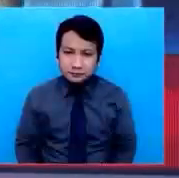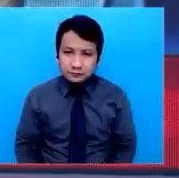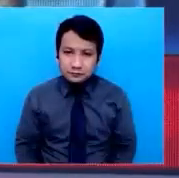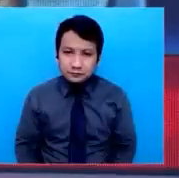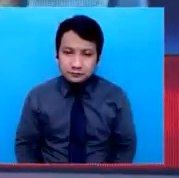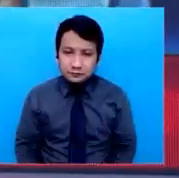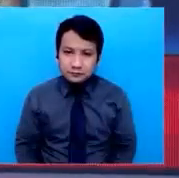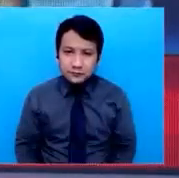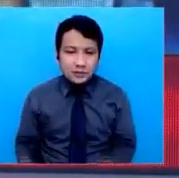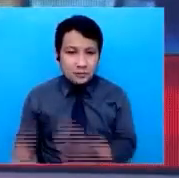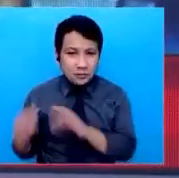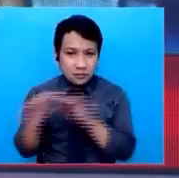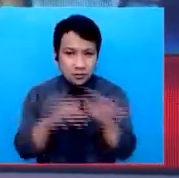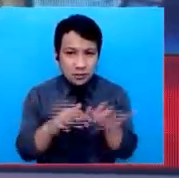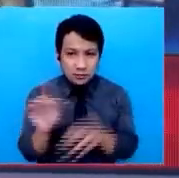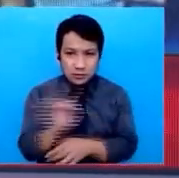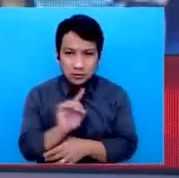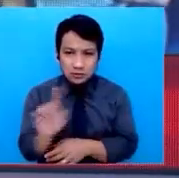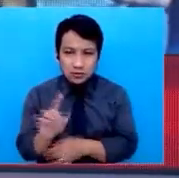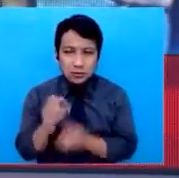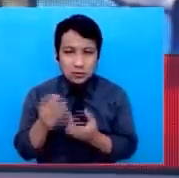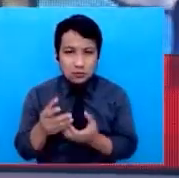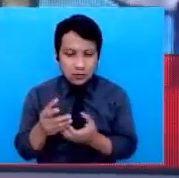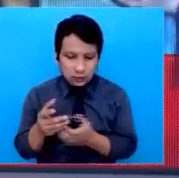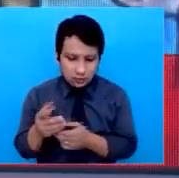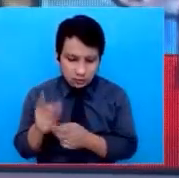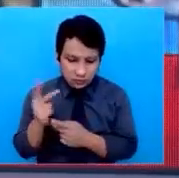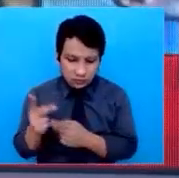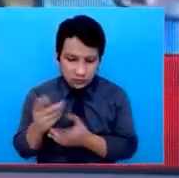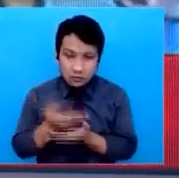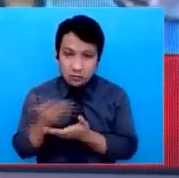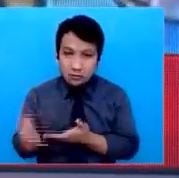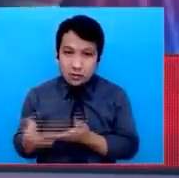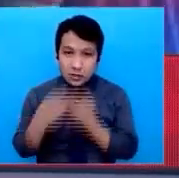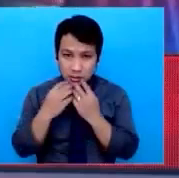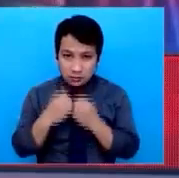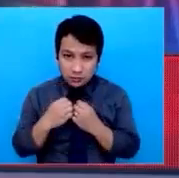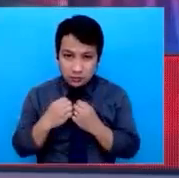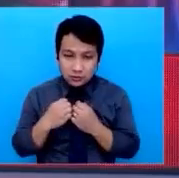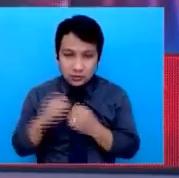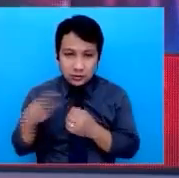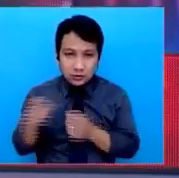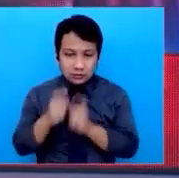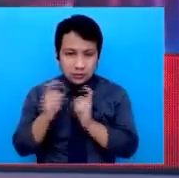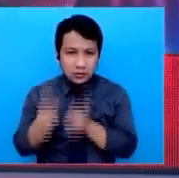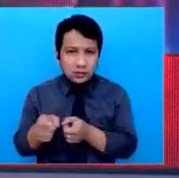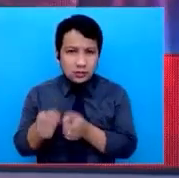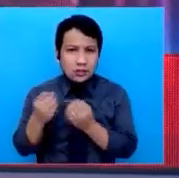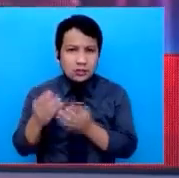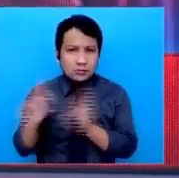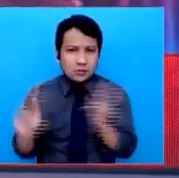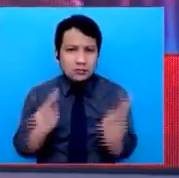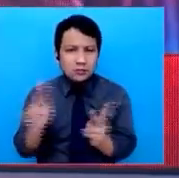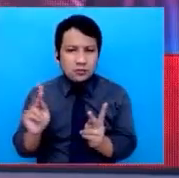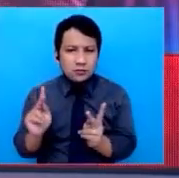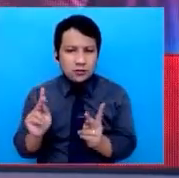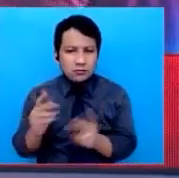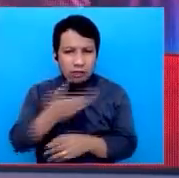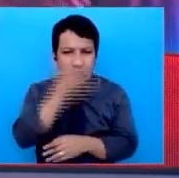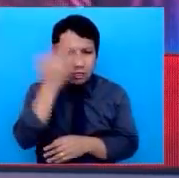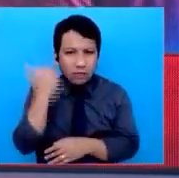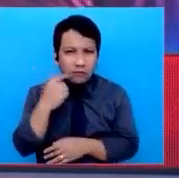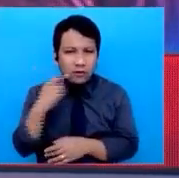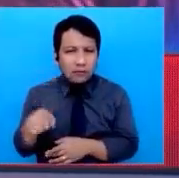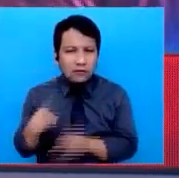Dinagsa ang Divisoria ng mga nagkukumahog makabili ng murang panregalo. Sa dami ng tao, nagkakalimutan na sa